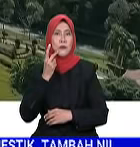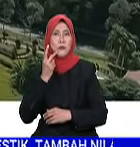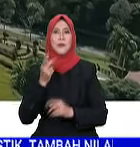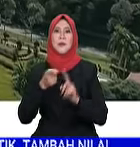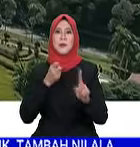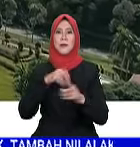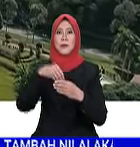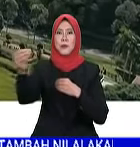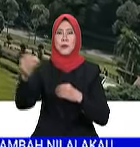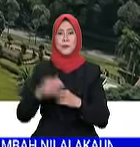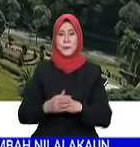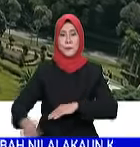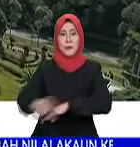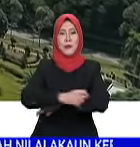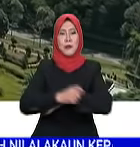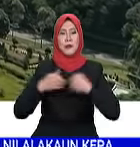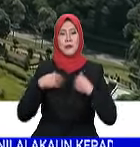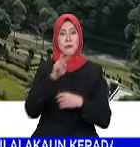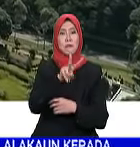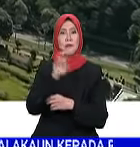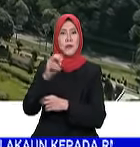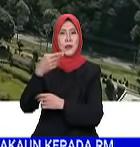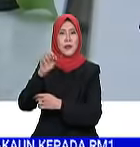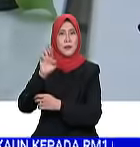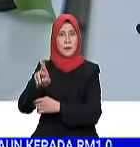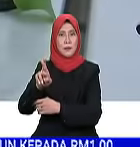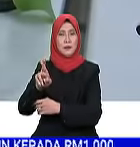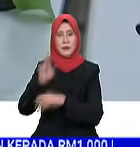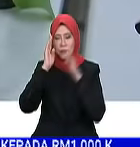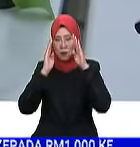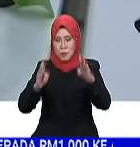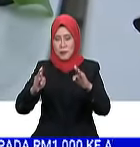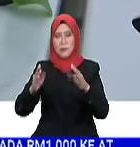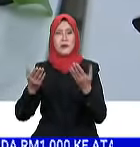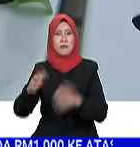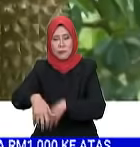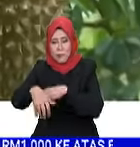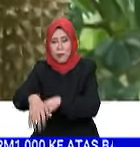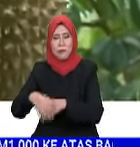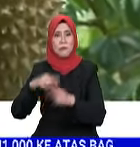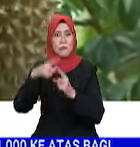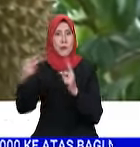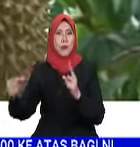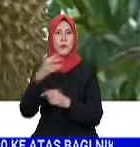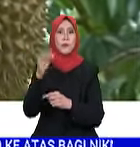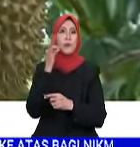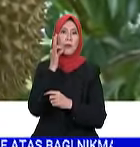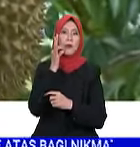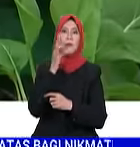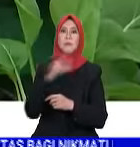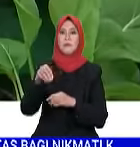ini. Taman seluas 20 hektar itu memberi fokus kepada tanaman jenis daun dan buah sekaligus mengeluarkan